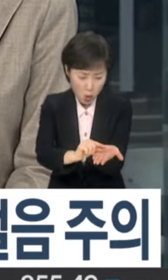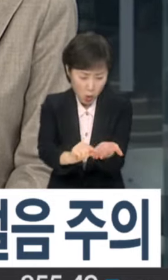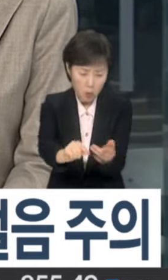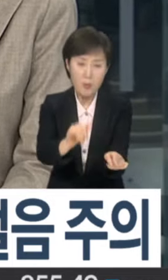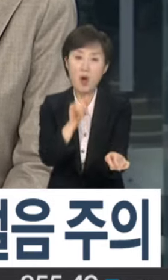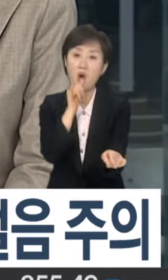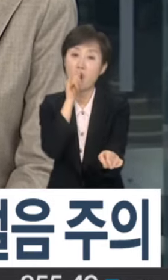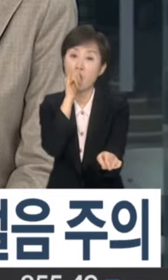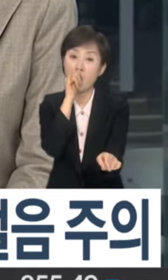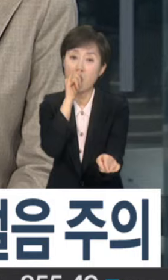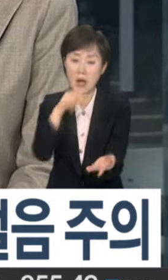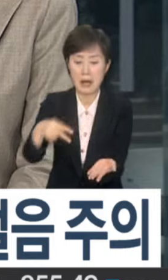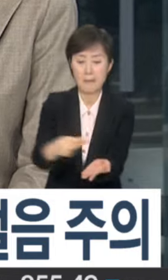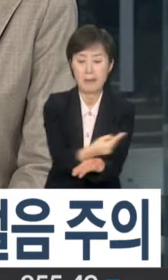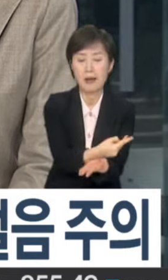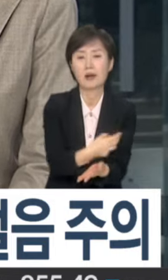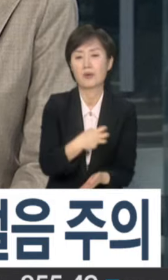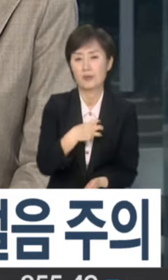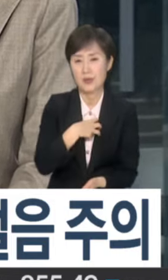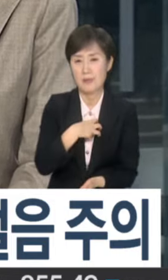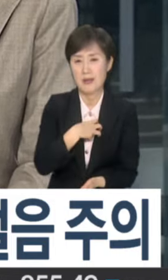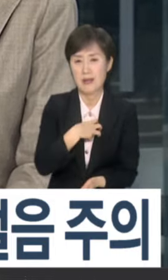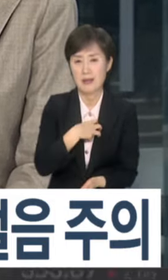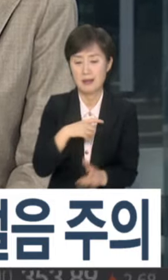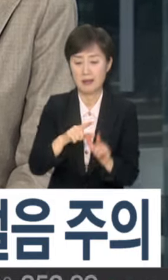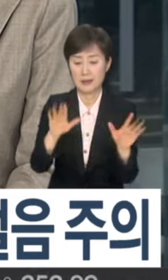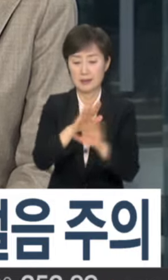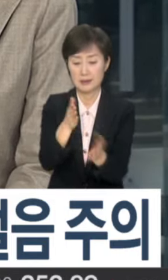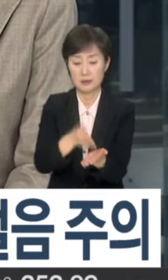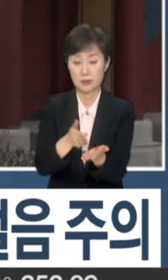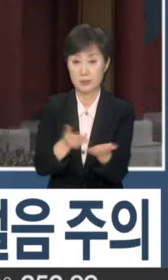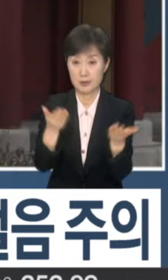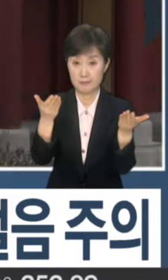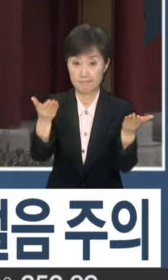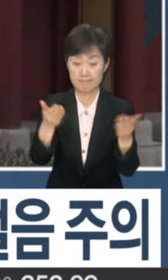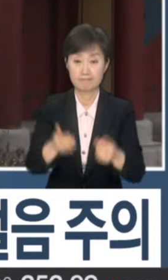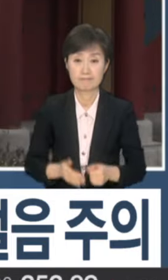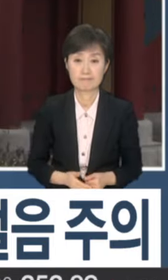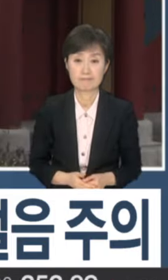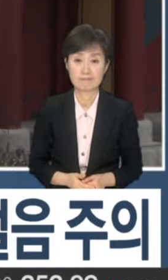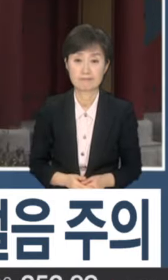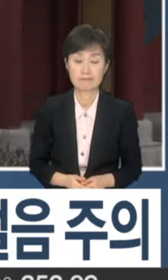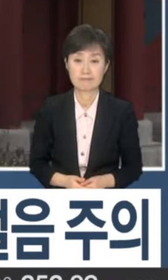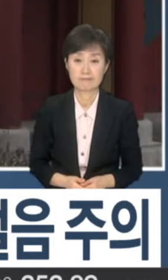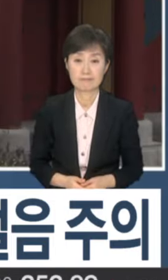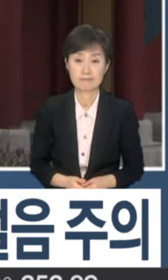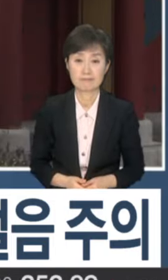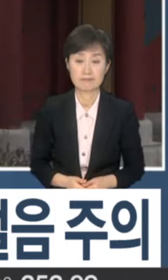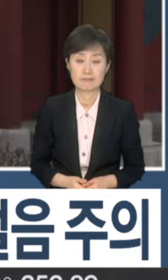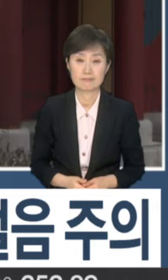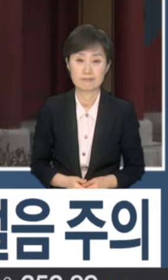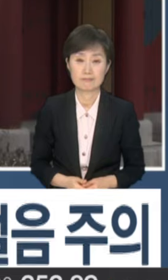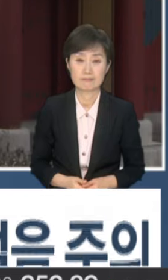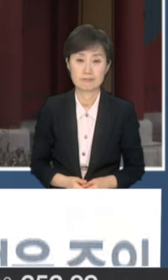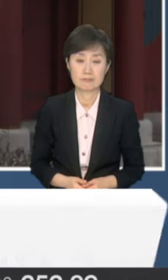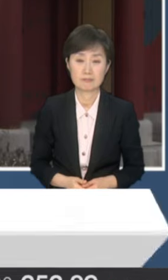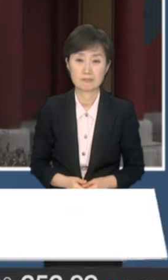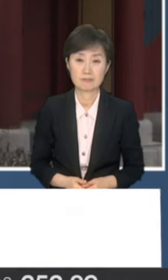기온 미끄럼 사고에 주의하셔야겠는데요. 자세한 날씨는 기상캐스터 연결해서 알아보겠습니다. 진현지 캐스터.